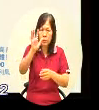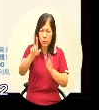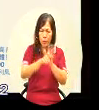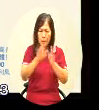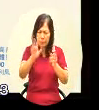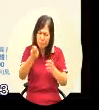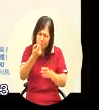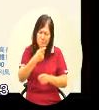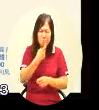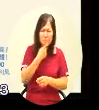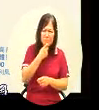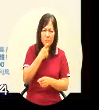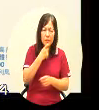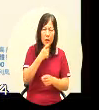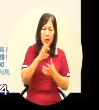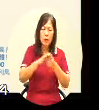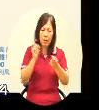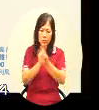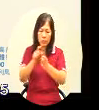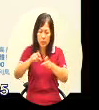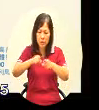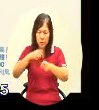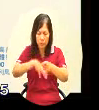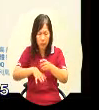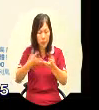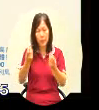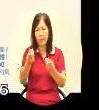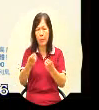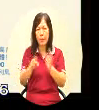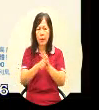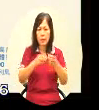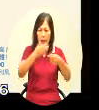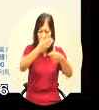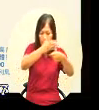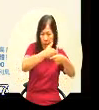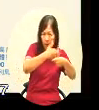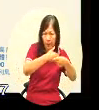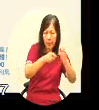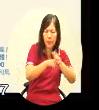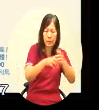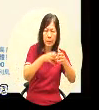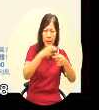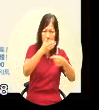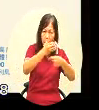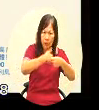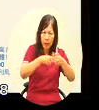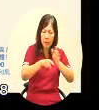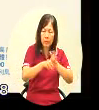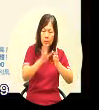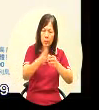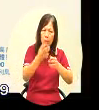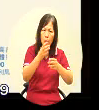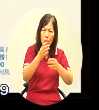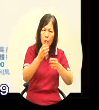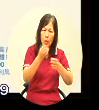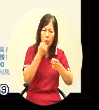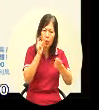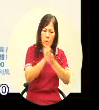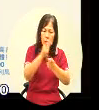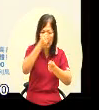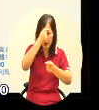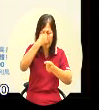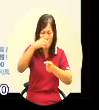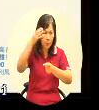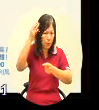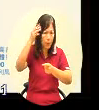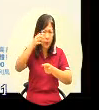虑，所以也没有在这个计划范围里面，然后在南边就是过了这个凤鼻斗，就是我